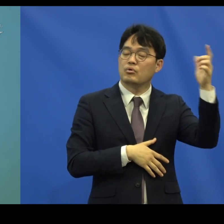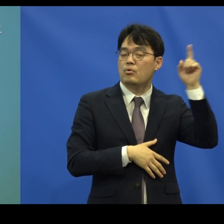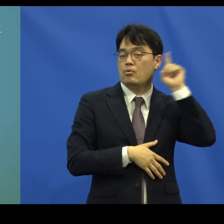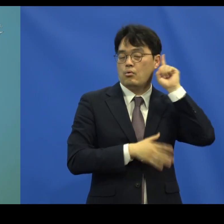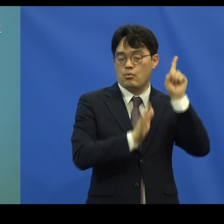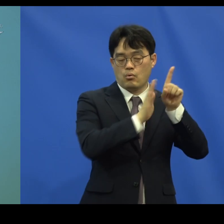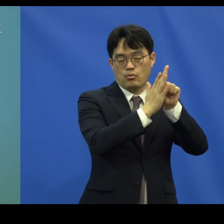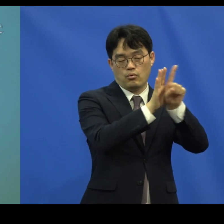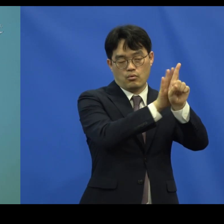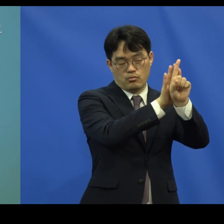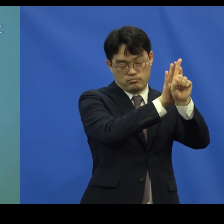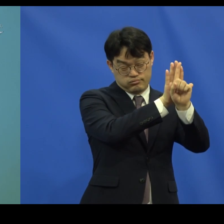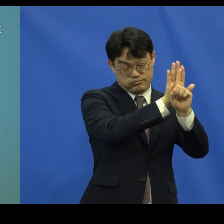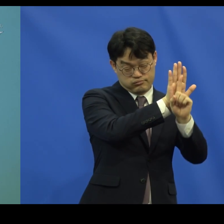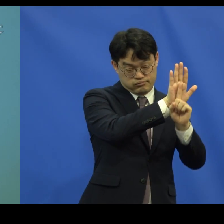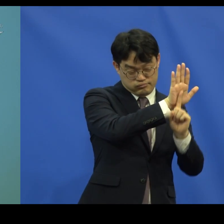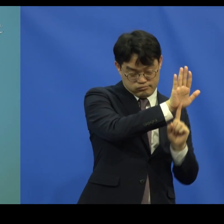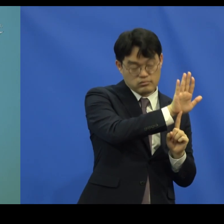열기.